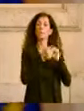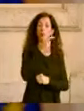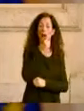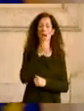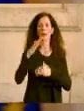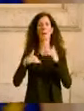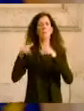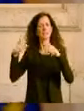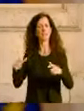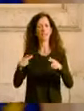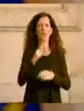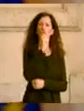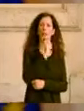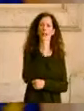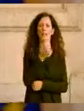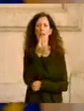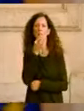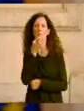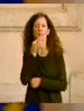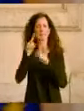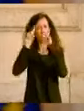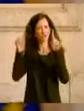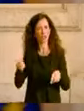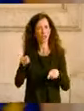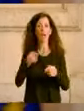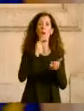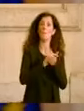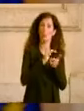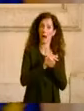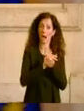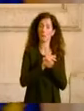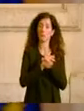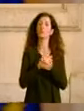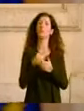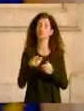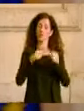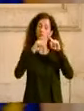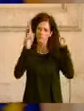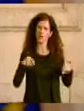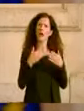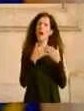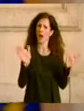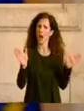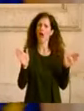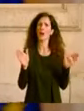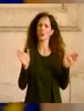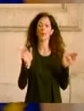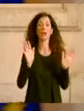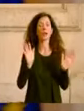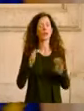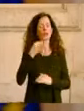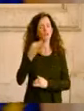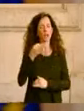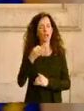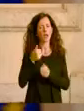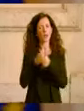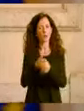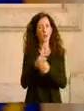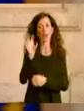gelaterie, pasticcerie, pub, il tutto però a condizione che le regioni accertino che la